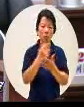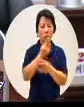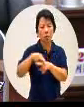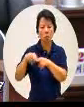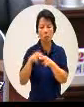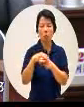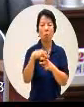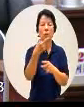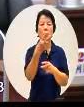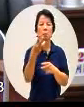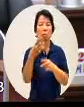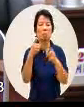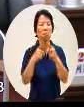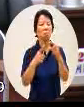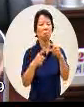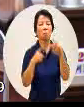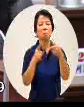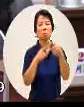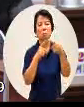還是都是空車